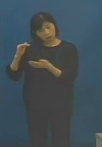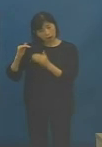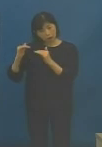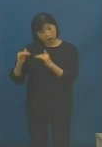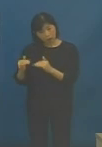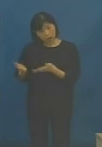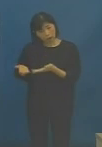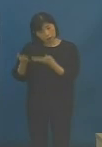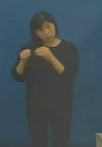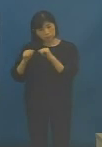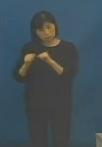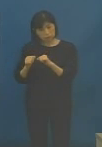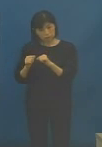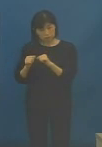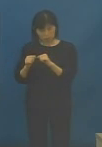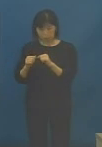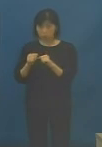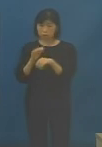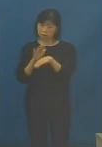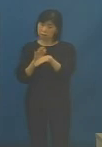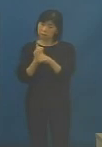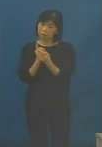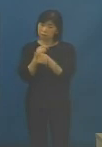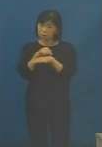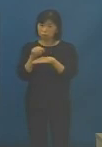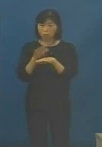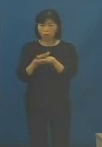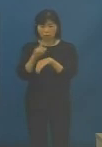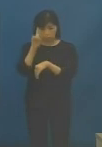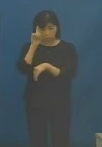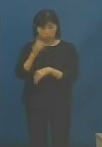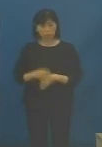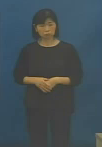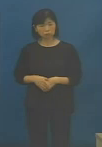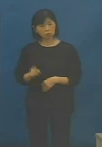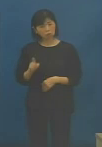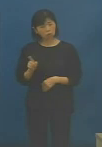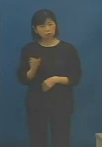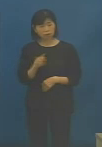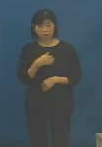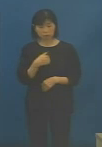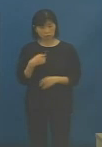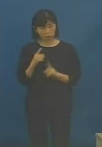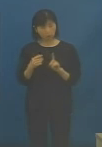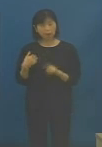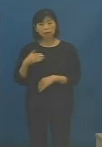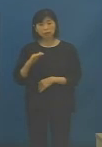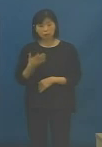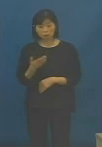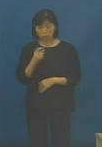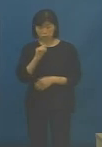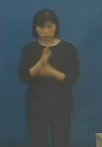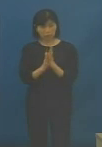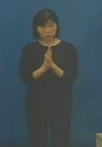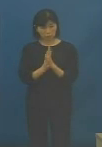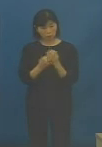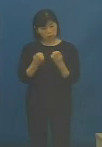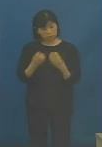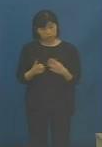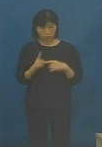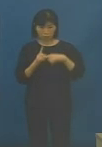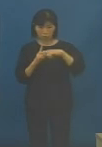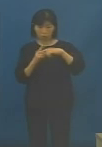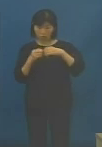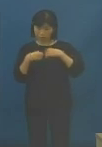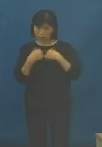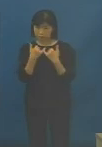でこれがどこまで下がるのかは分かりませんが、少なくとも本県の感染者、新規の感染者数ですね、少しい